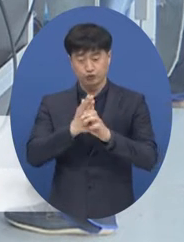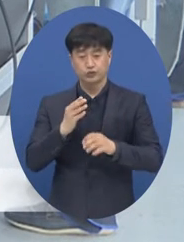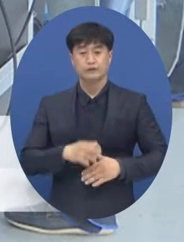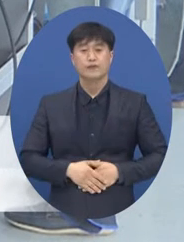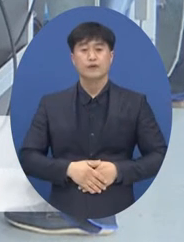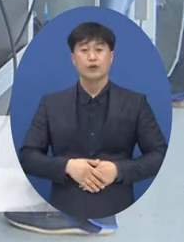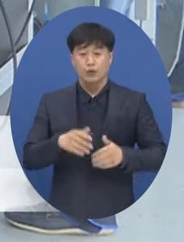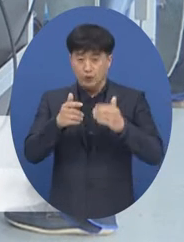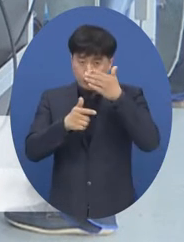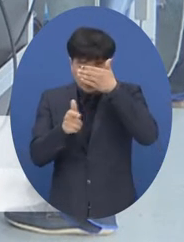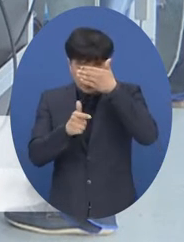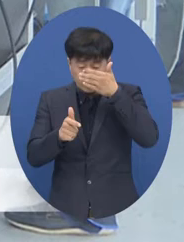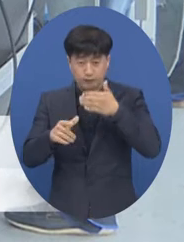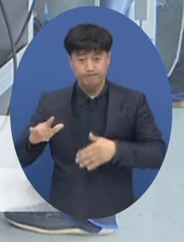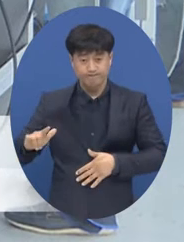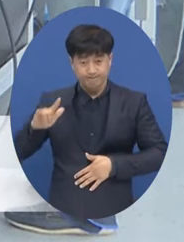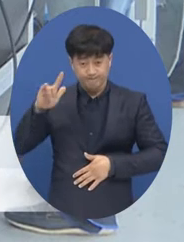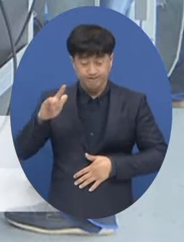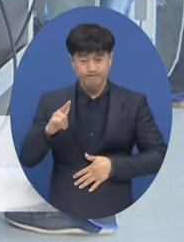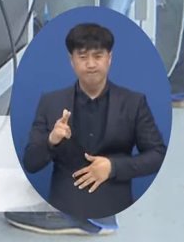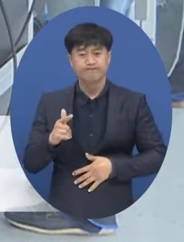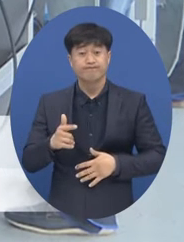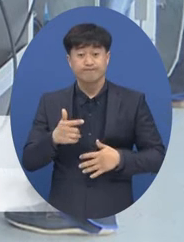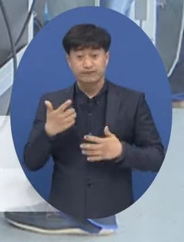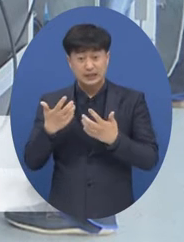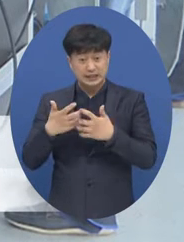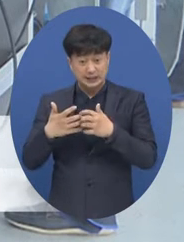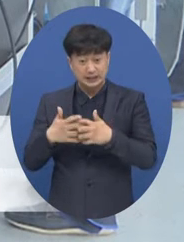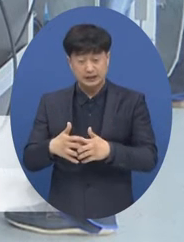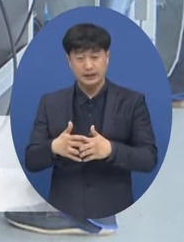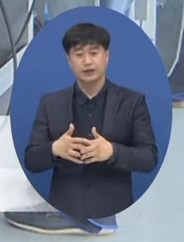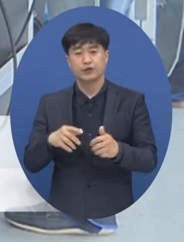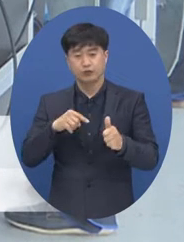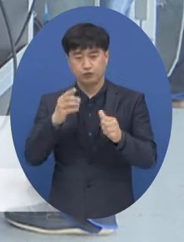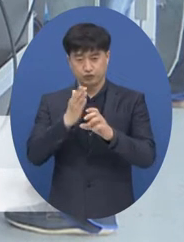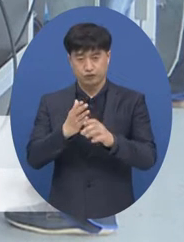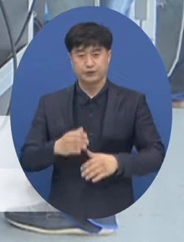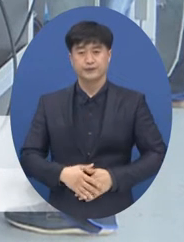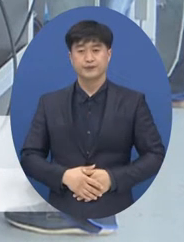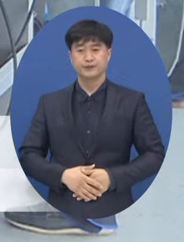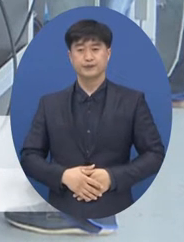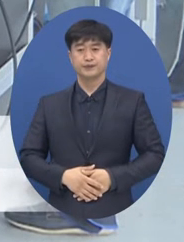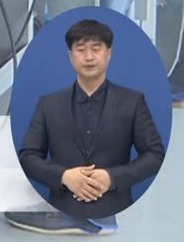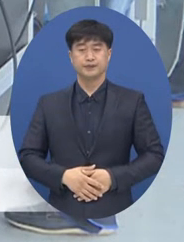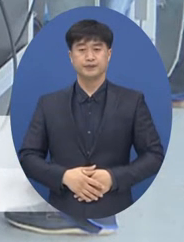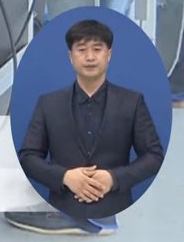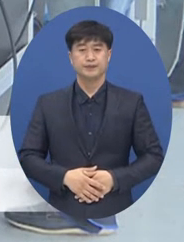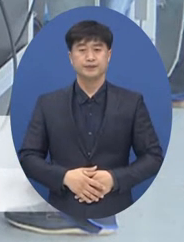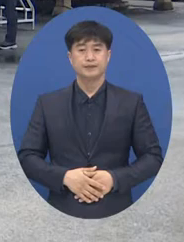있는데요. 용접과 드론, 중장비를 교육해주고 있습니다. 최창순 기자가 현장 취재했습니다.